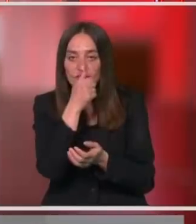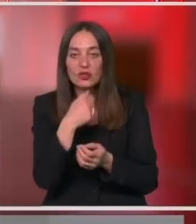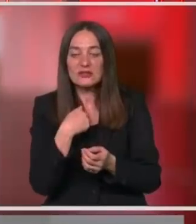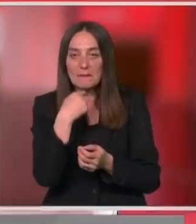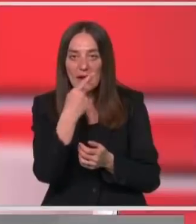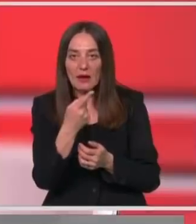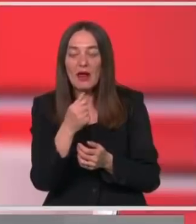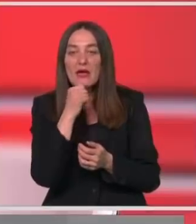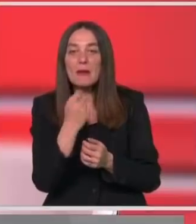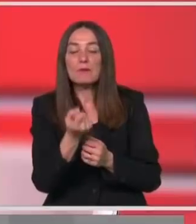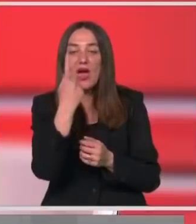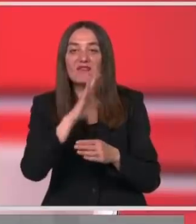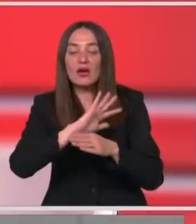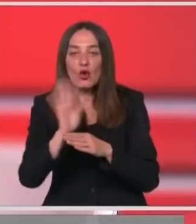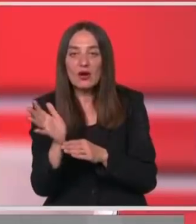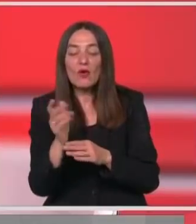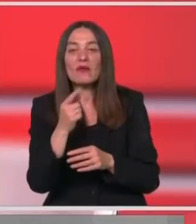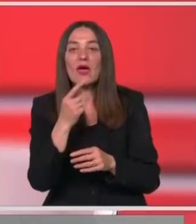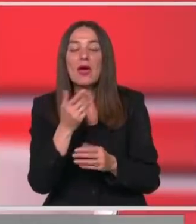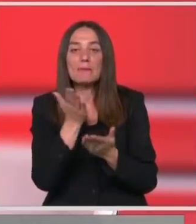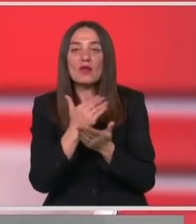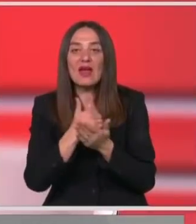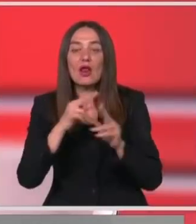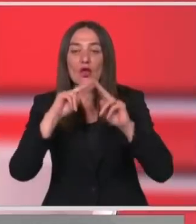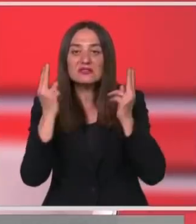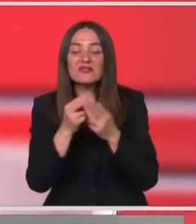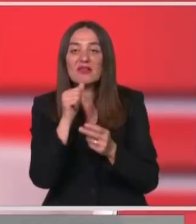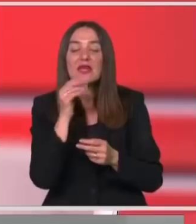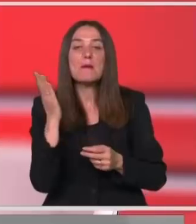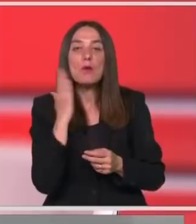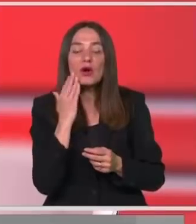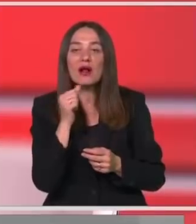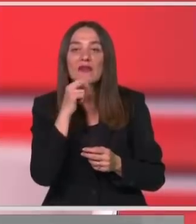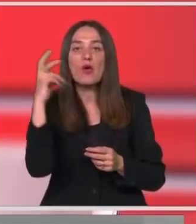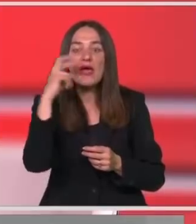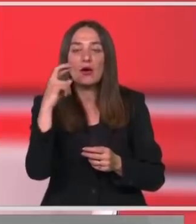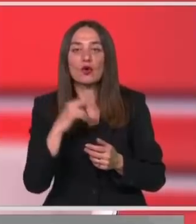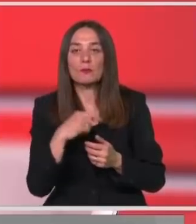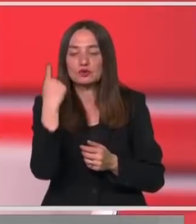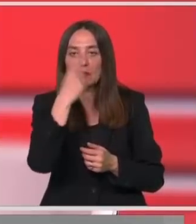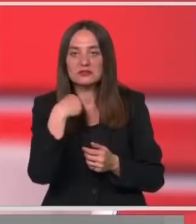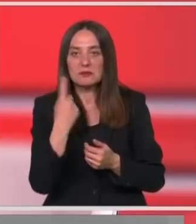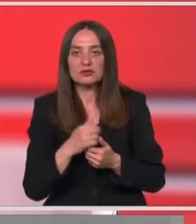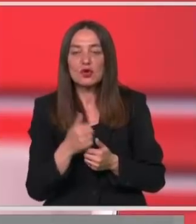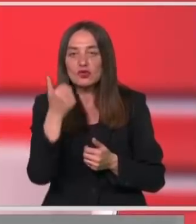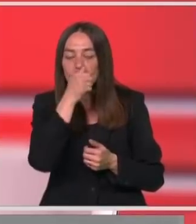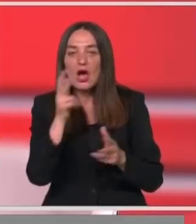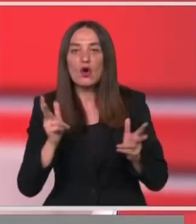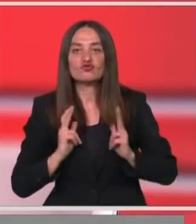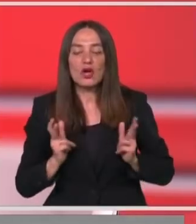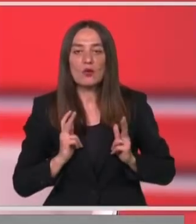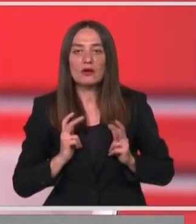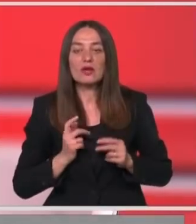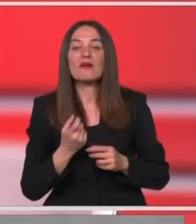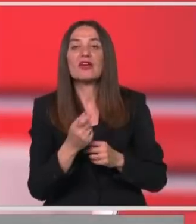rekla i pojava korone je podelilo svet i u moralnom i u ekonomskom smislu. Šta očekujete